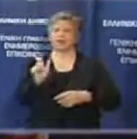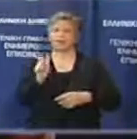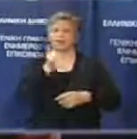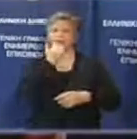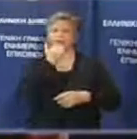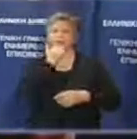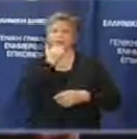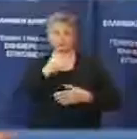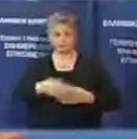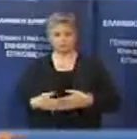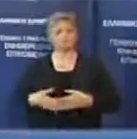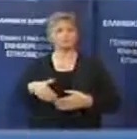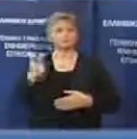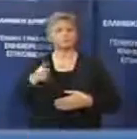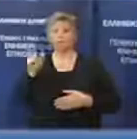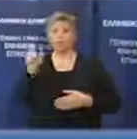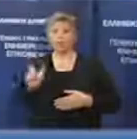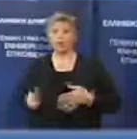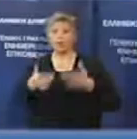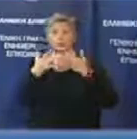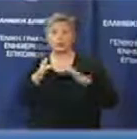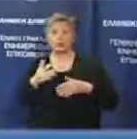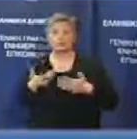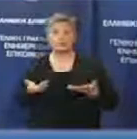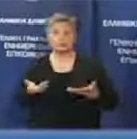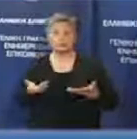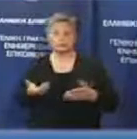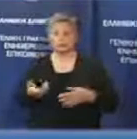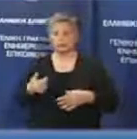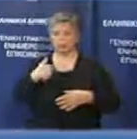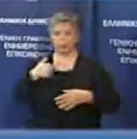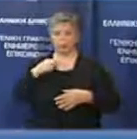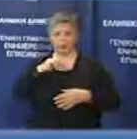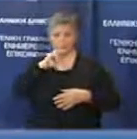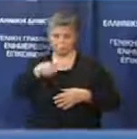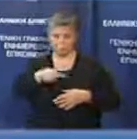Αυτό είναι ζήτημα του κυρίου Μουζάλα, δεν μπορώ να σας απαντήσω, θα απαντήσω ο ίδιος απέναντι σε αυτό.